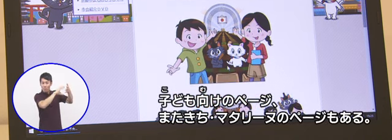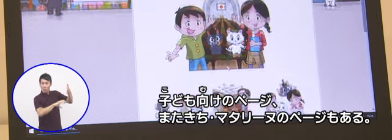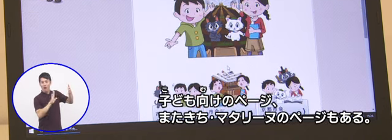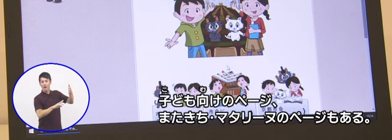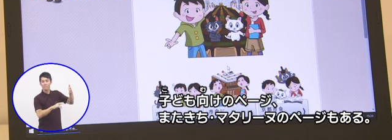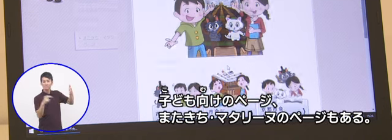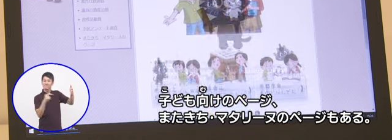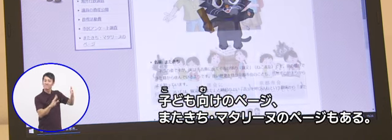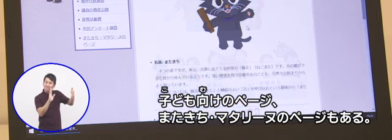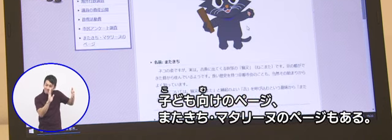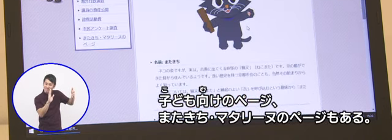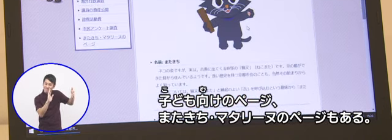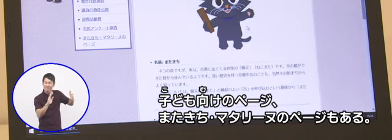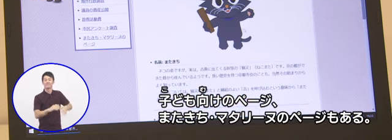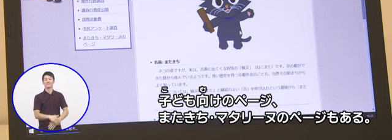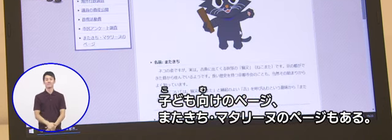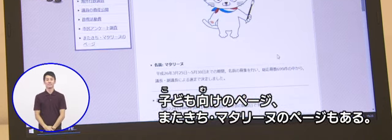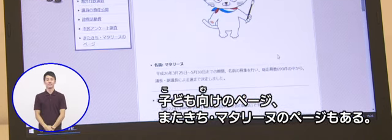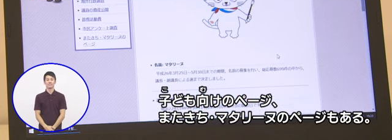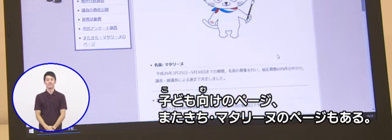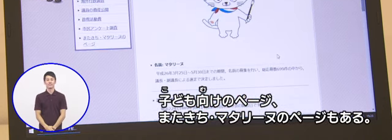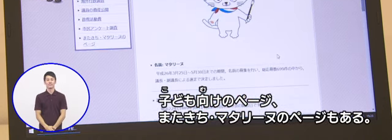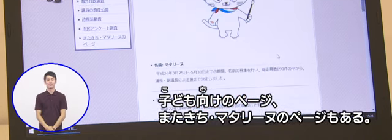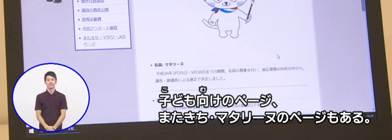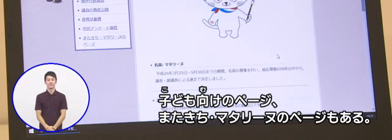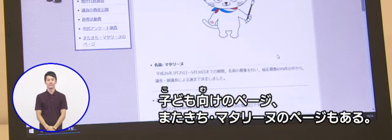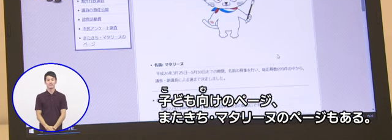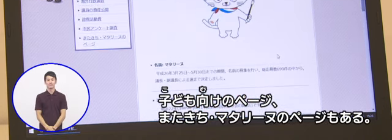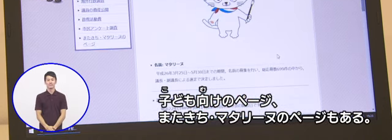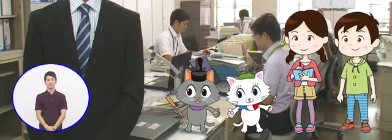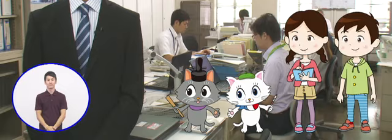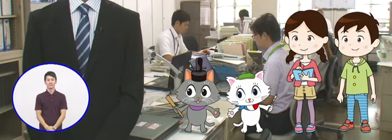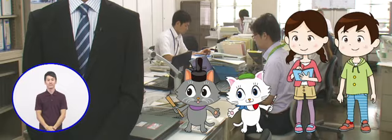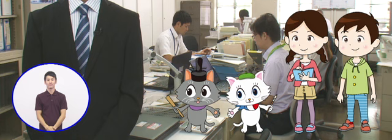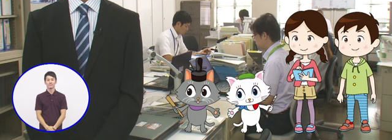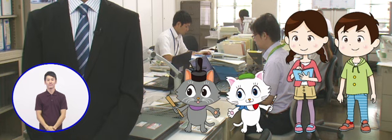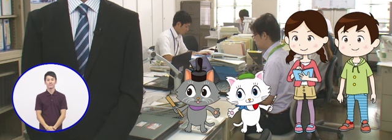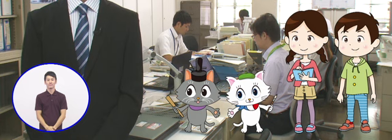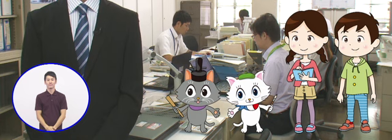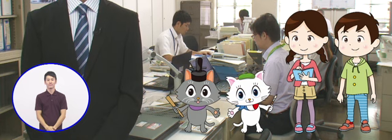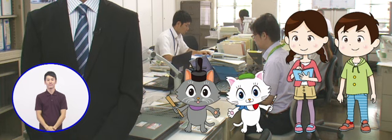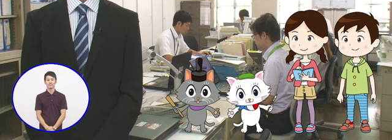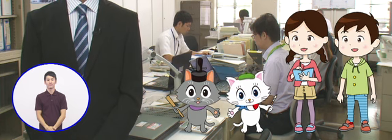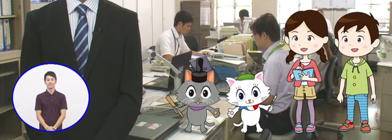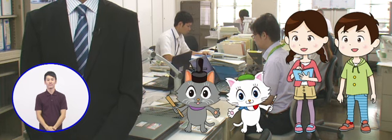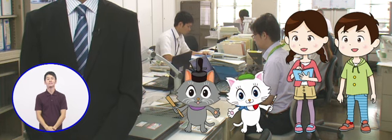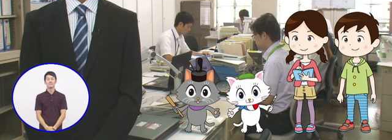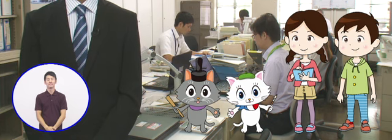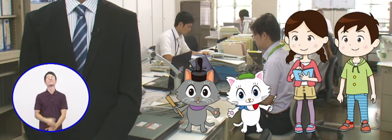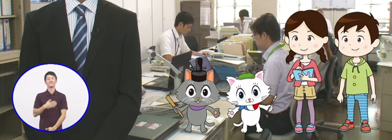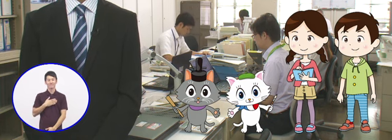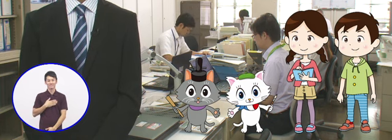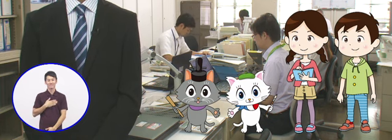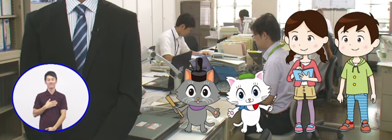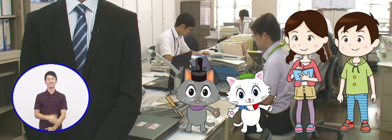やまた吉またリーグのページもありますので、ぜひ市会ホームページも覗いてみてくださいね。 は